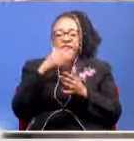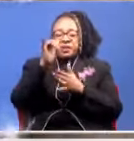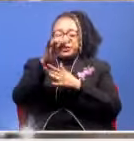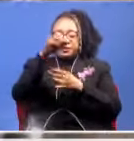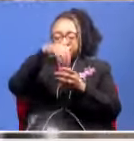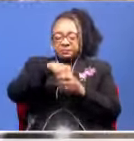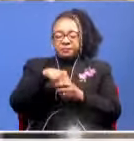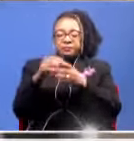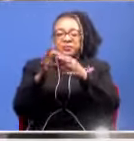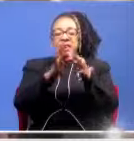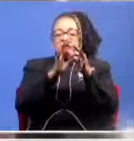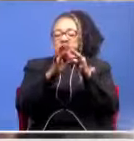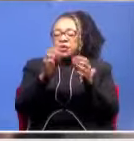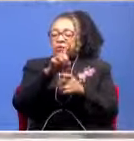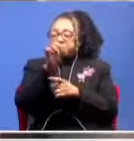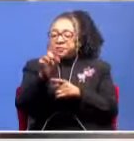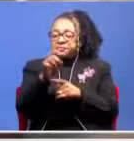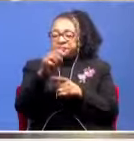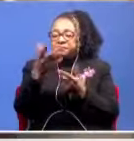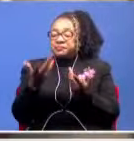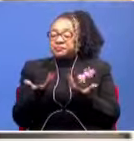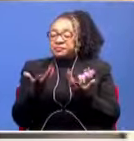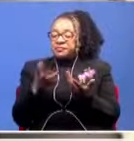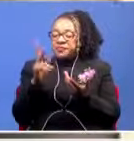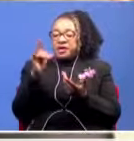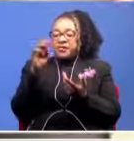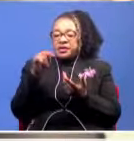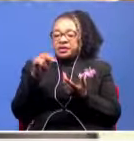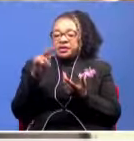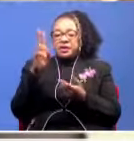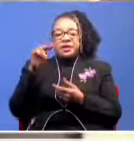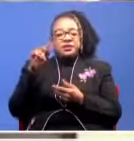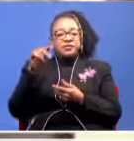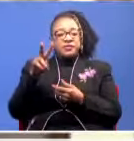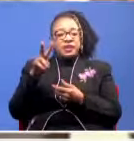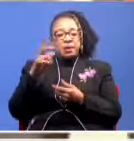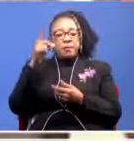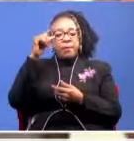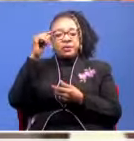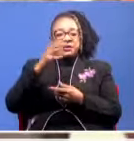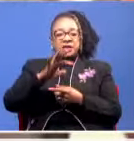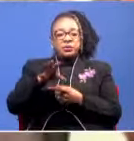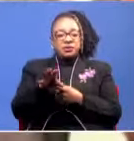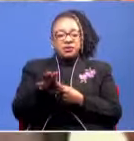ya Azimio itakuwaje? Kevin Mutai, NTV, Kira County ya Mombasa.